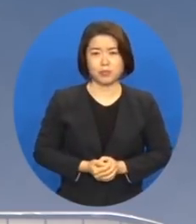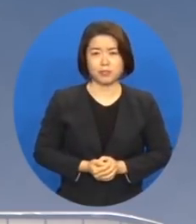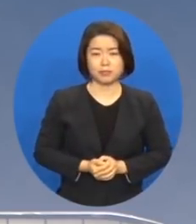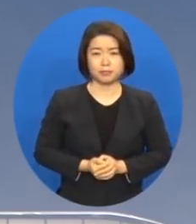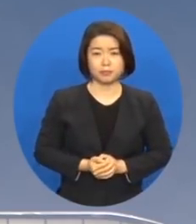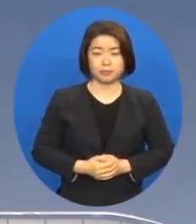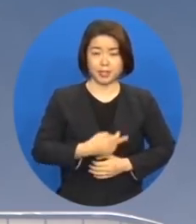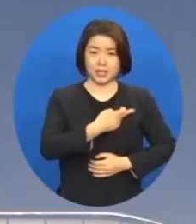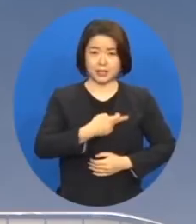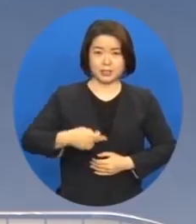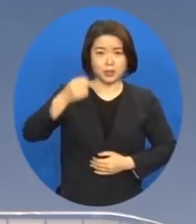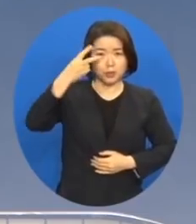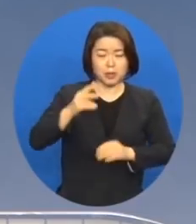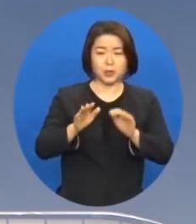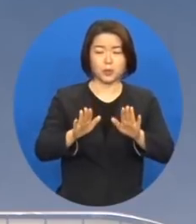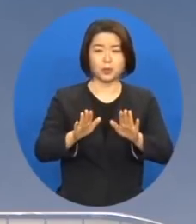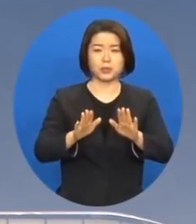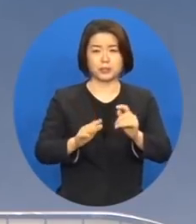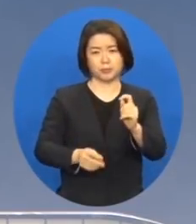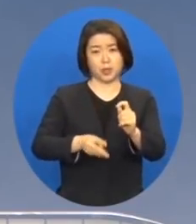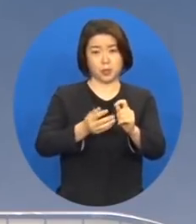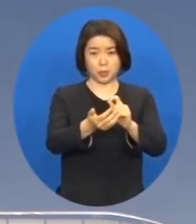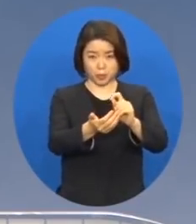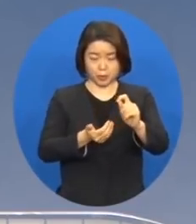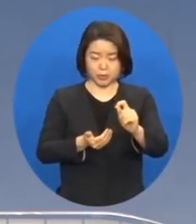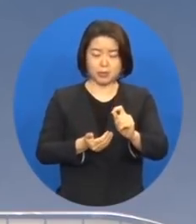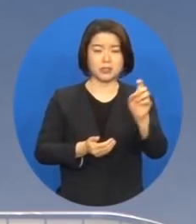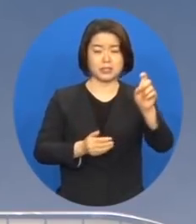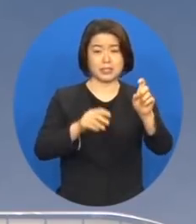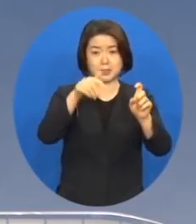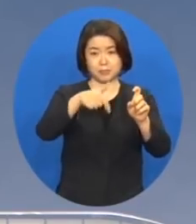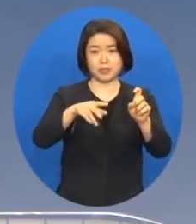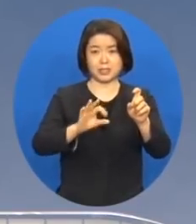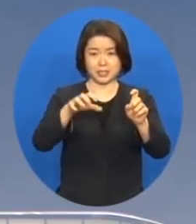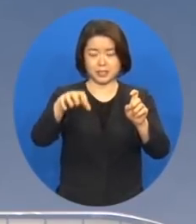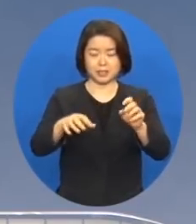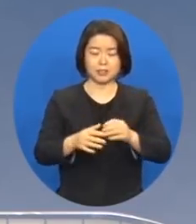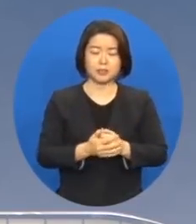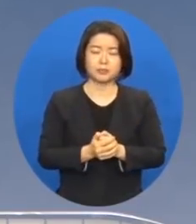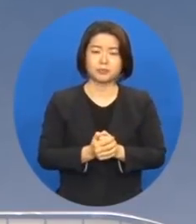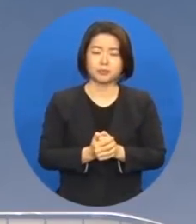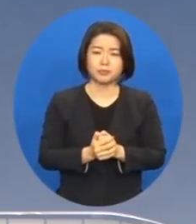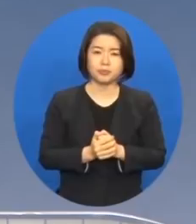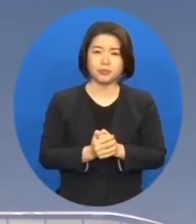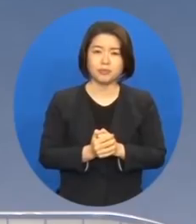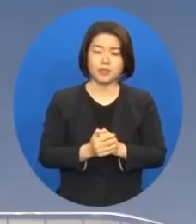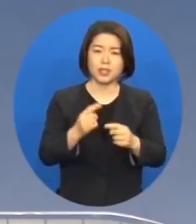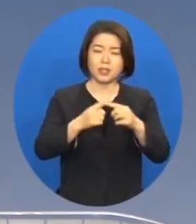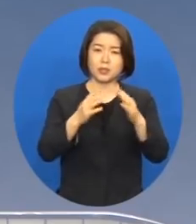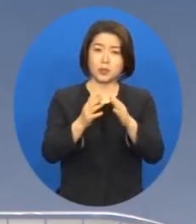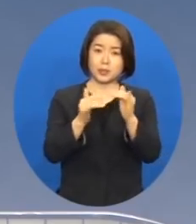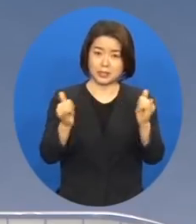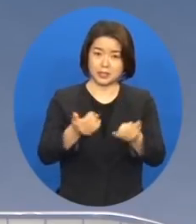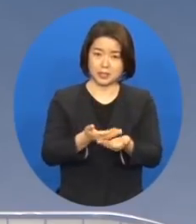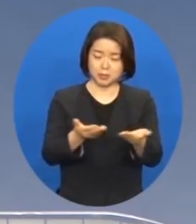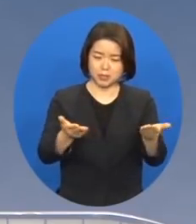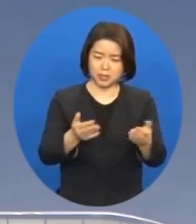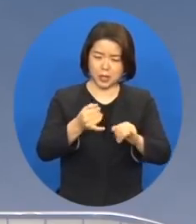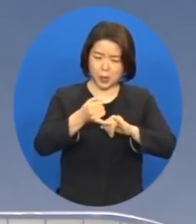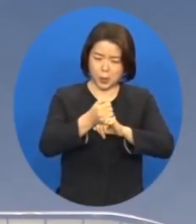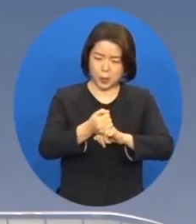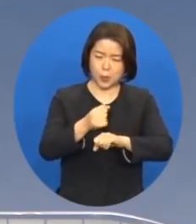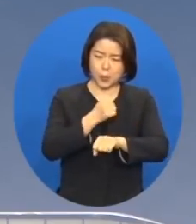사도 바울이 오늘 고린도전서 10장에서 고린도 교회 교인들에게 정말 해주고 싶은 말씀, 꼭